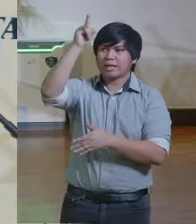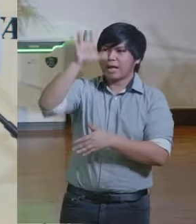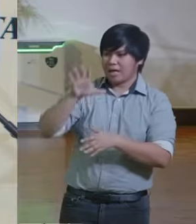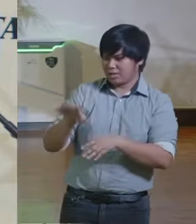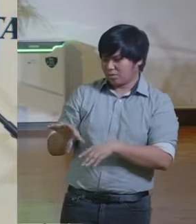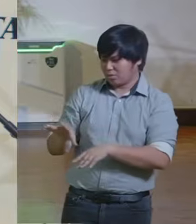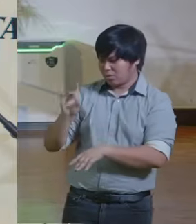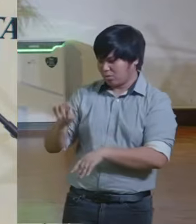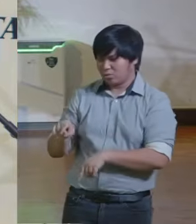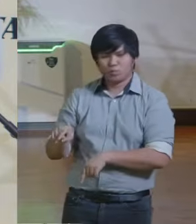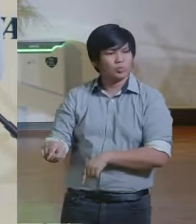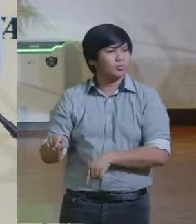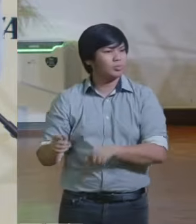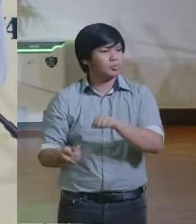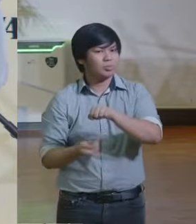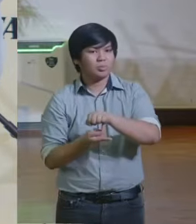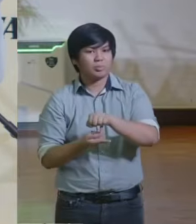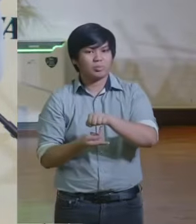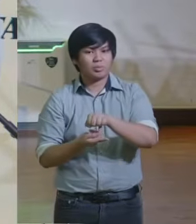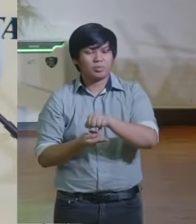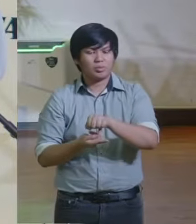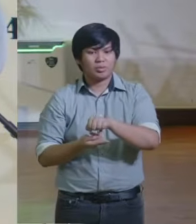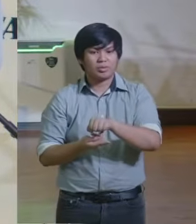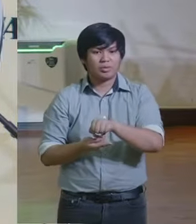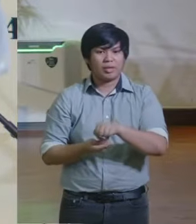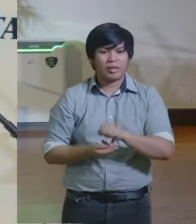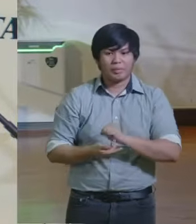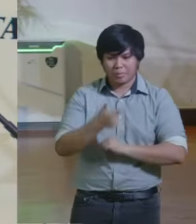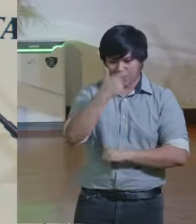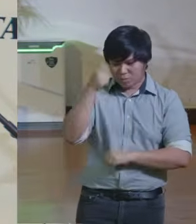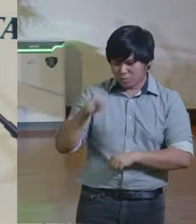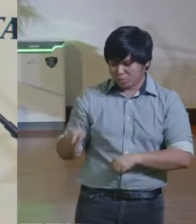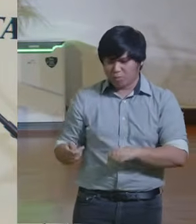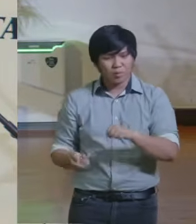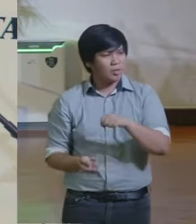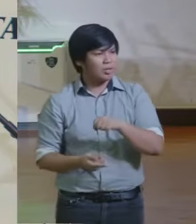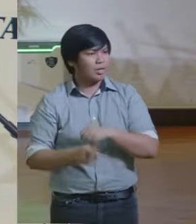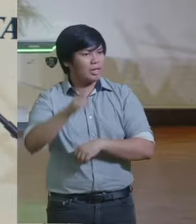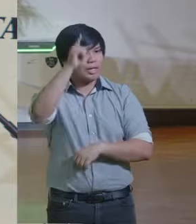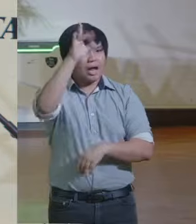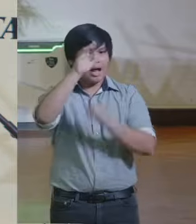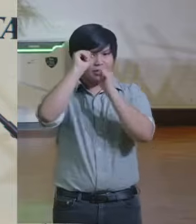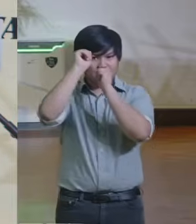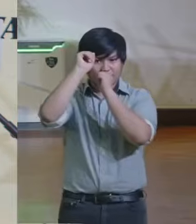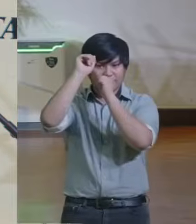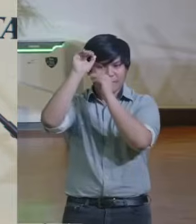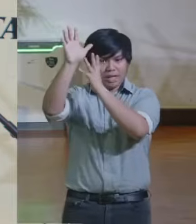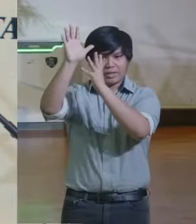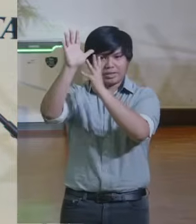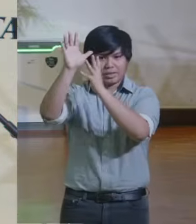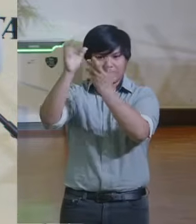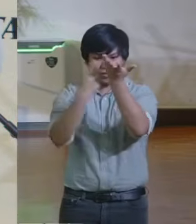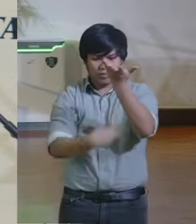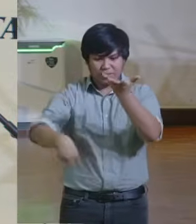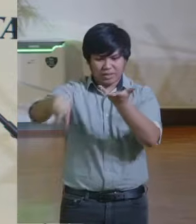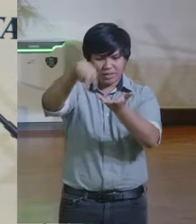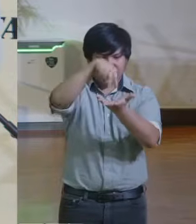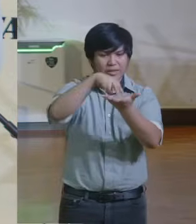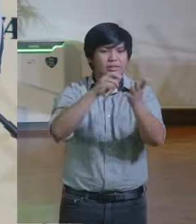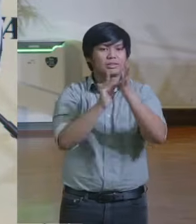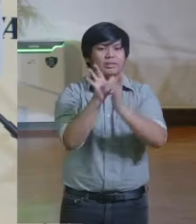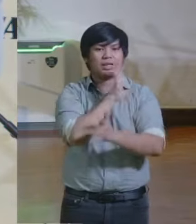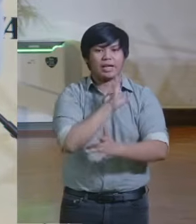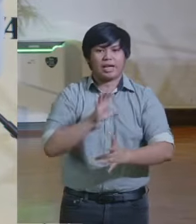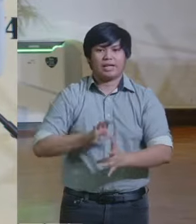sapagkat siya was raised from the dead. Sabi dito, God the Father who raised Him, Christ, from the